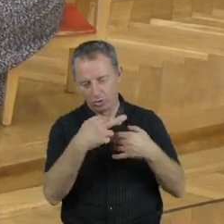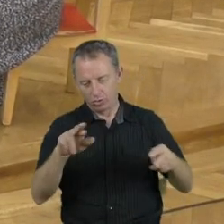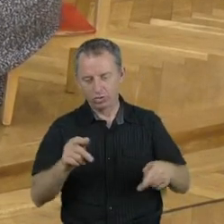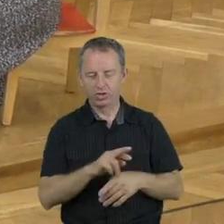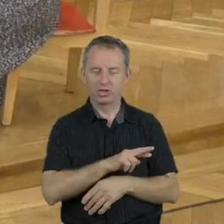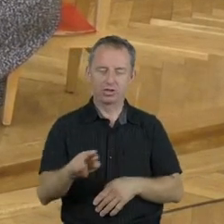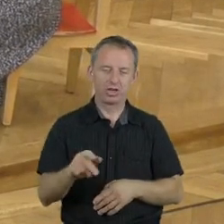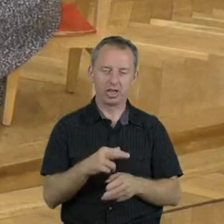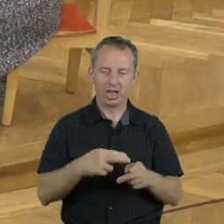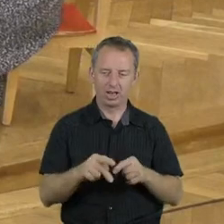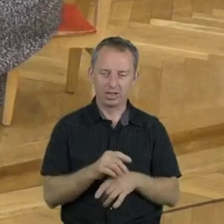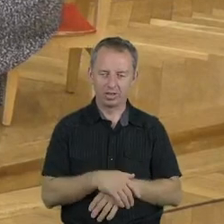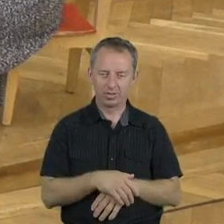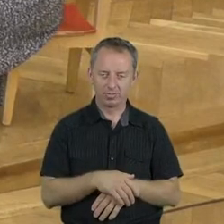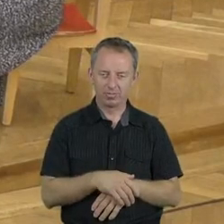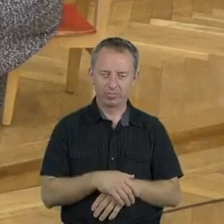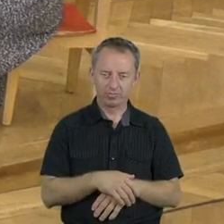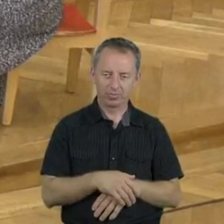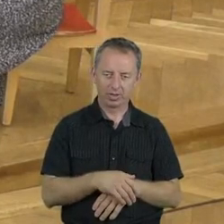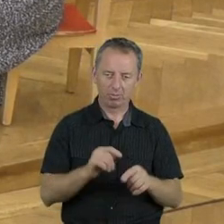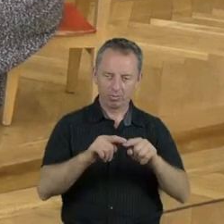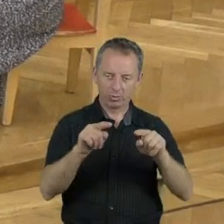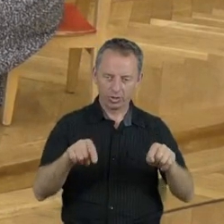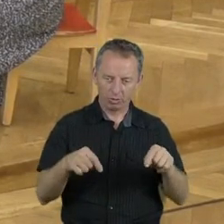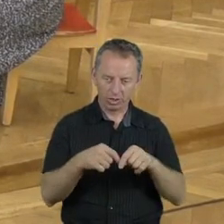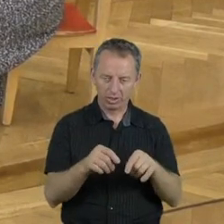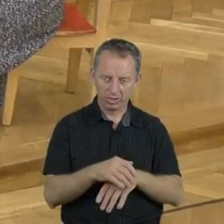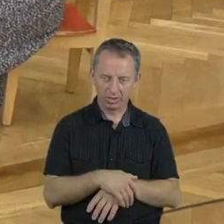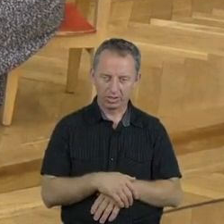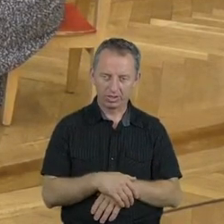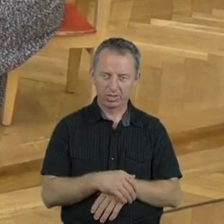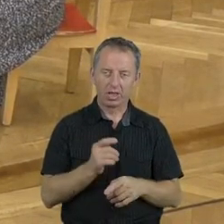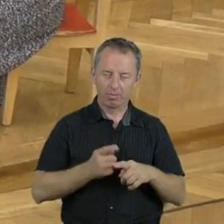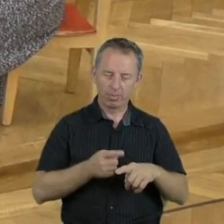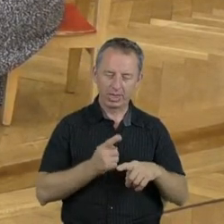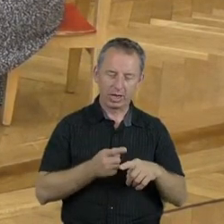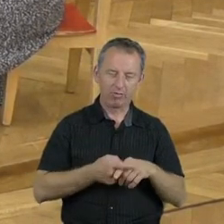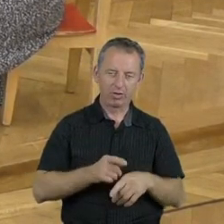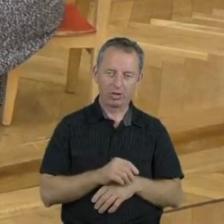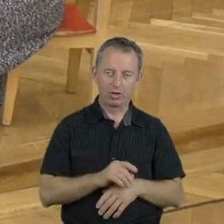elementów. I mam jeszcze pudełeczko z metalowymi